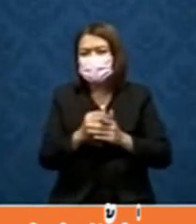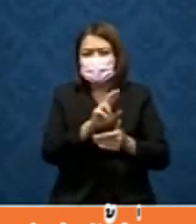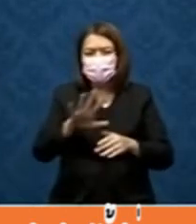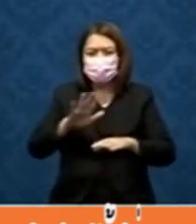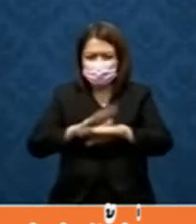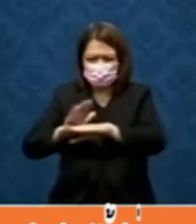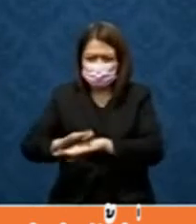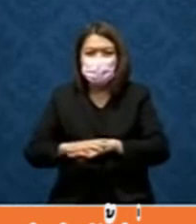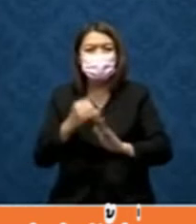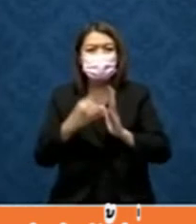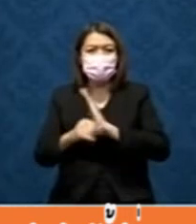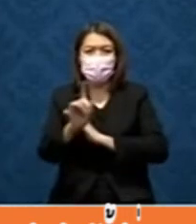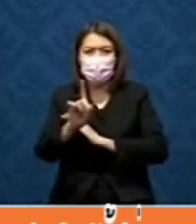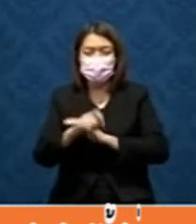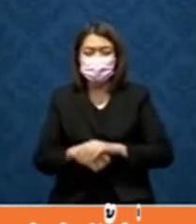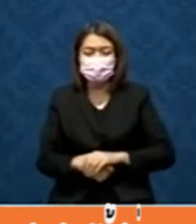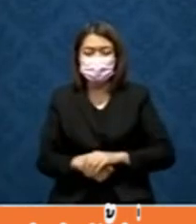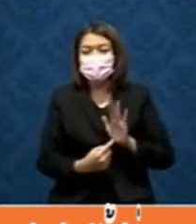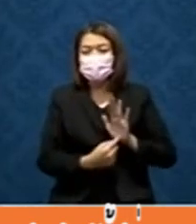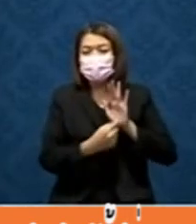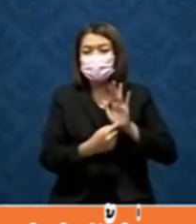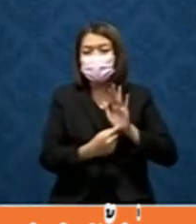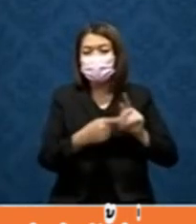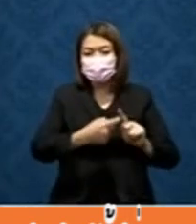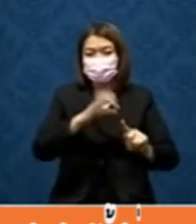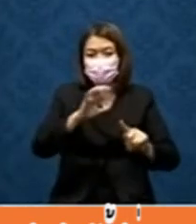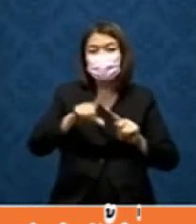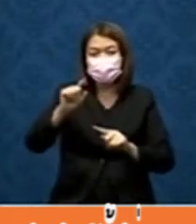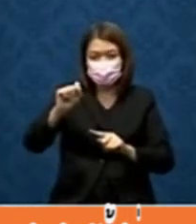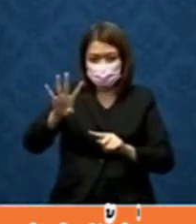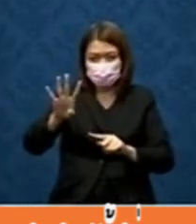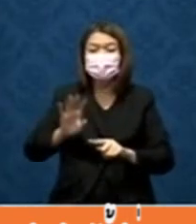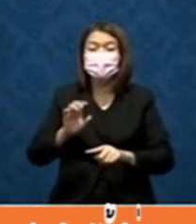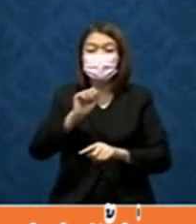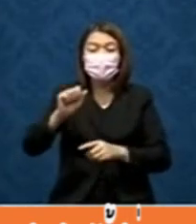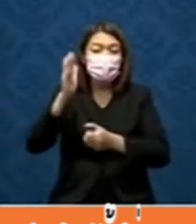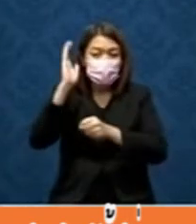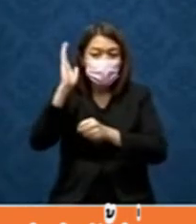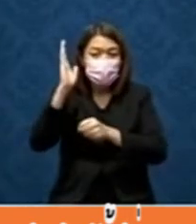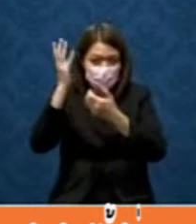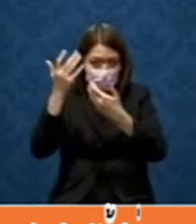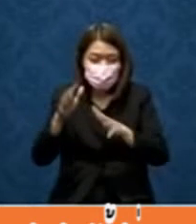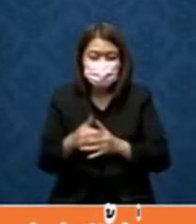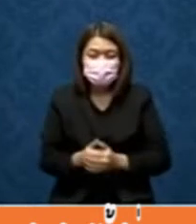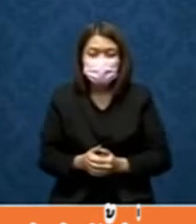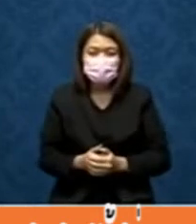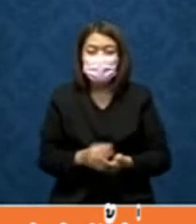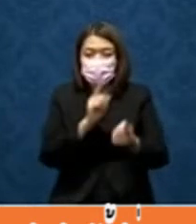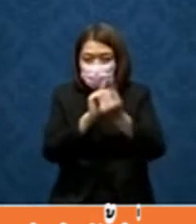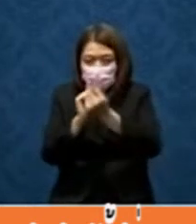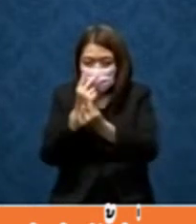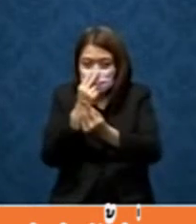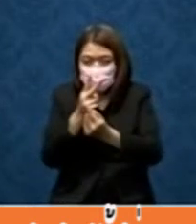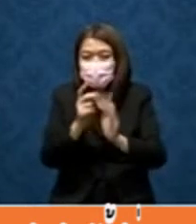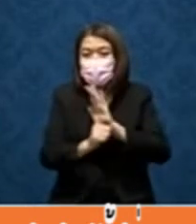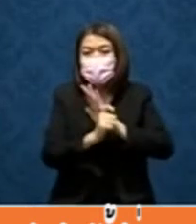บเตือนภันั้ผดพลาดอย่ไรผมยตัอย่เมื่ท 14 กันยายนครัทเพื่อนสมาชิแดบพี่ปลายไปบางส่วนพบว่าใน